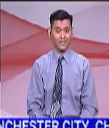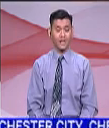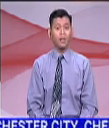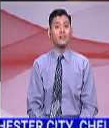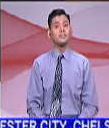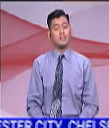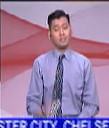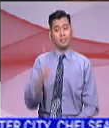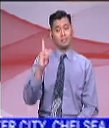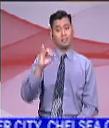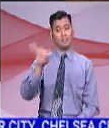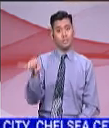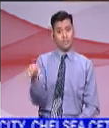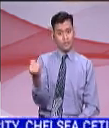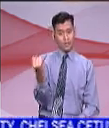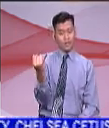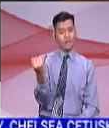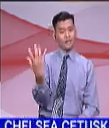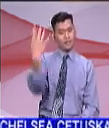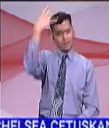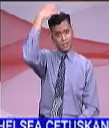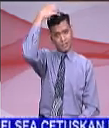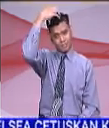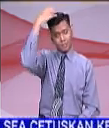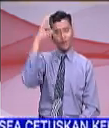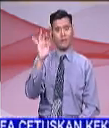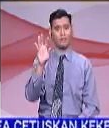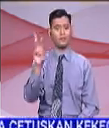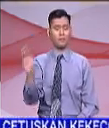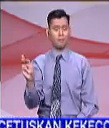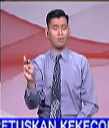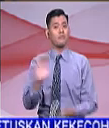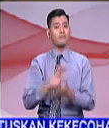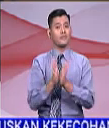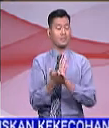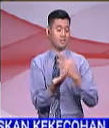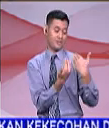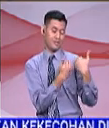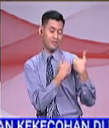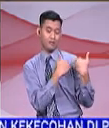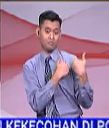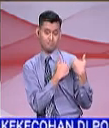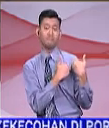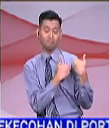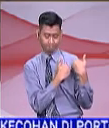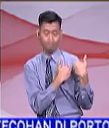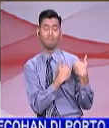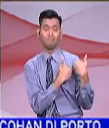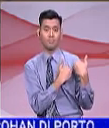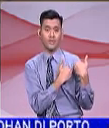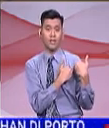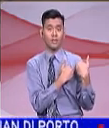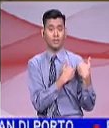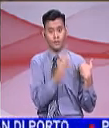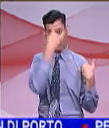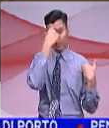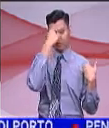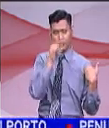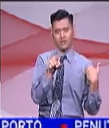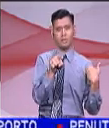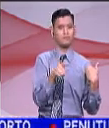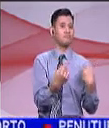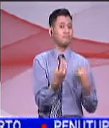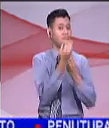radio Selangor FM yang ditemui berpandangan menjadi satu tanggungjawab yang diamanahkan kepada mereka agar